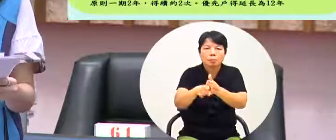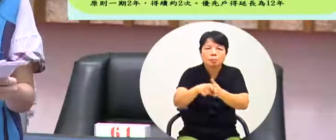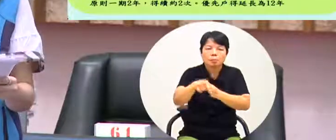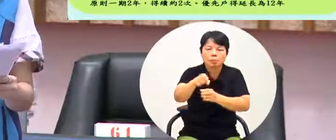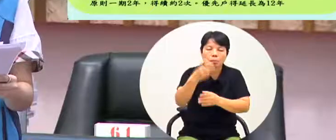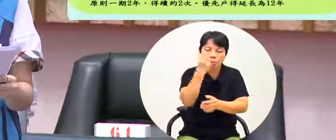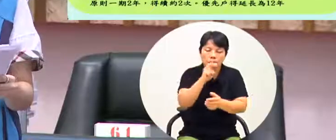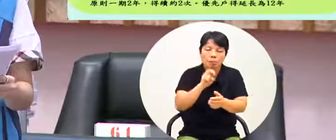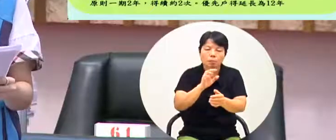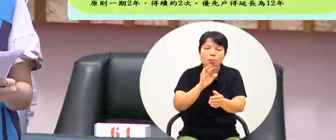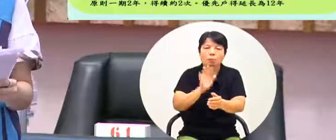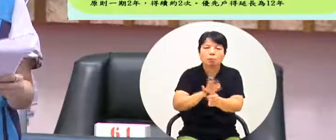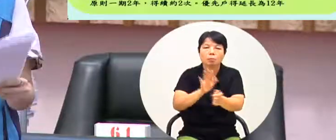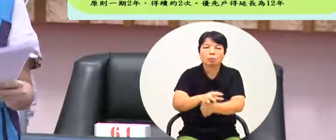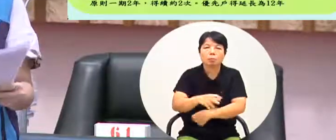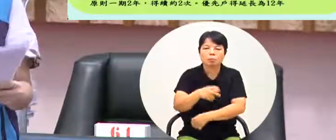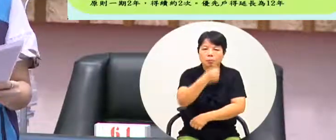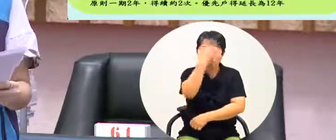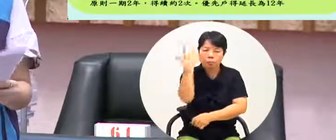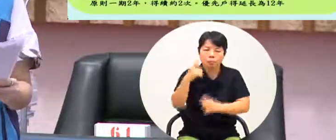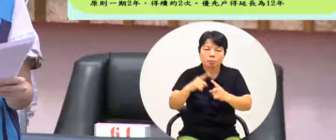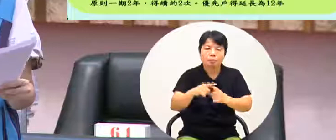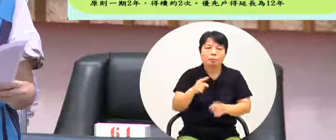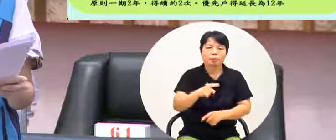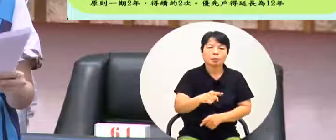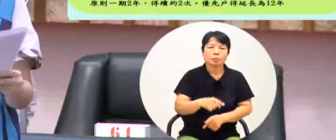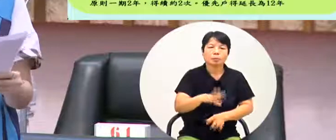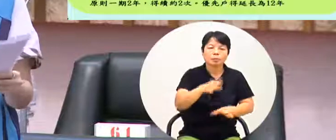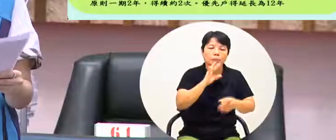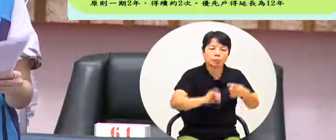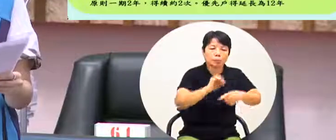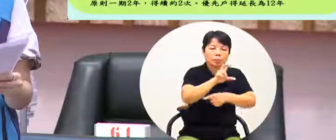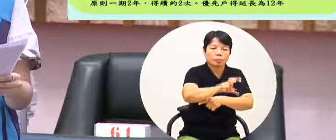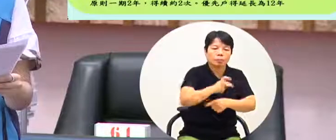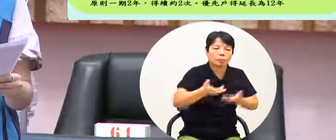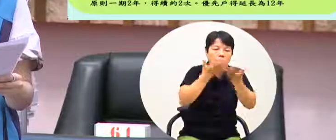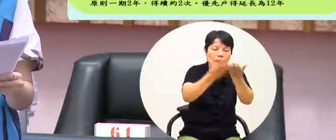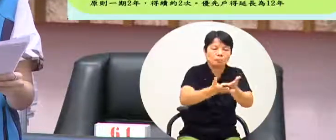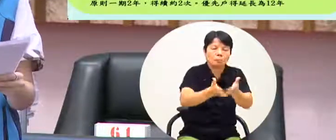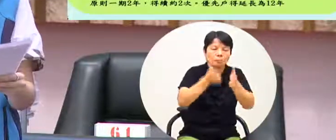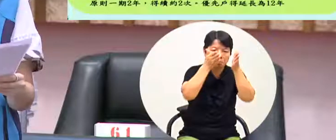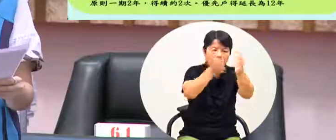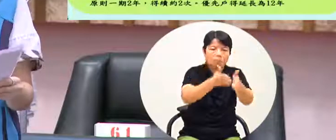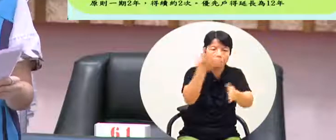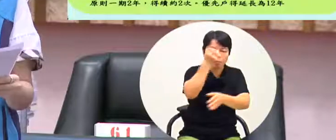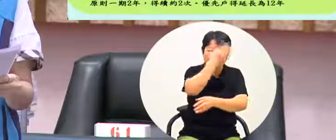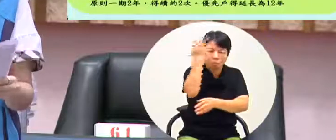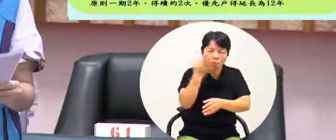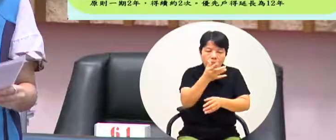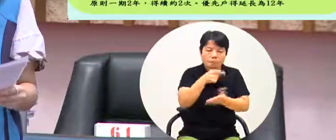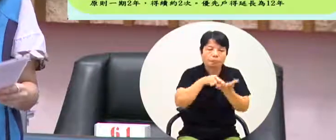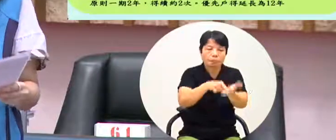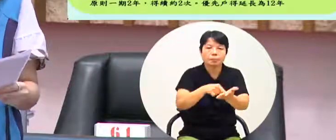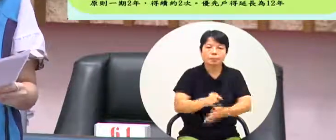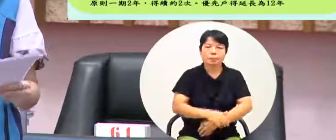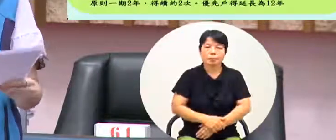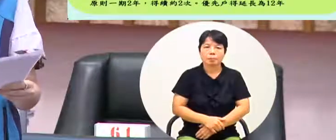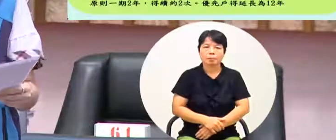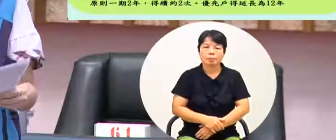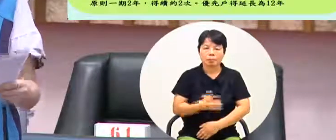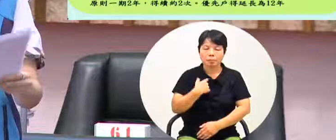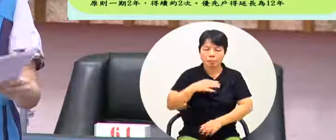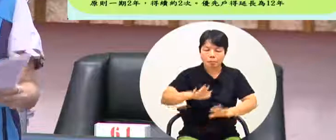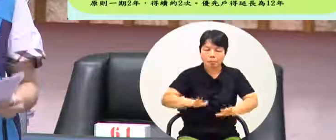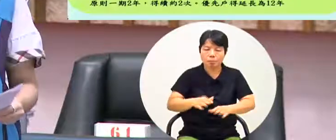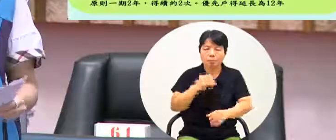看到台中是保留70%全部给青年哦，他们是这样子来设定。我是说，至少我们做出一些友